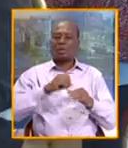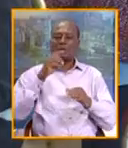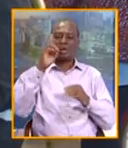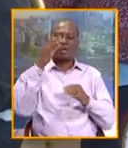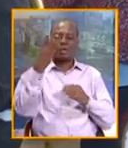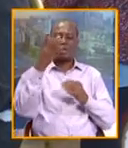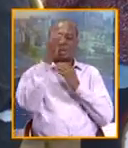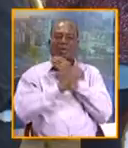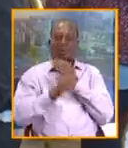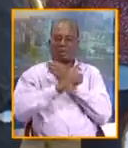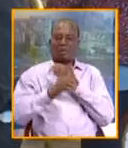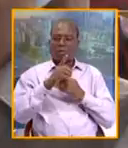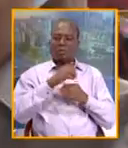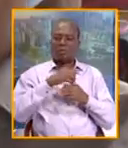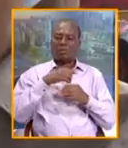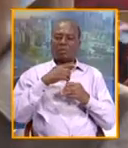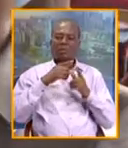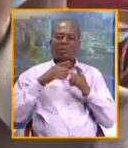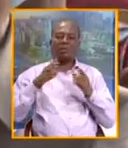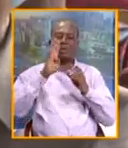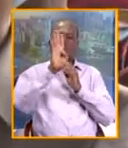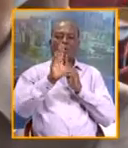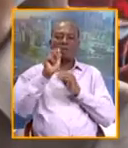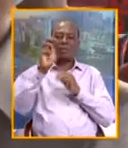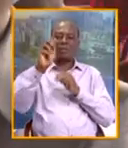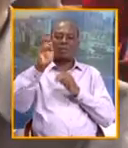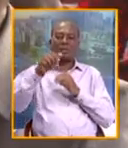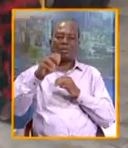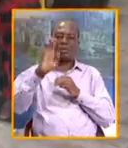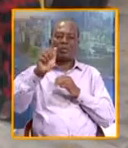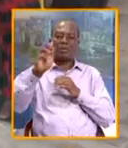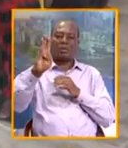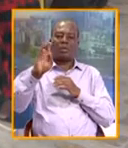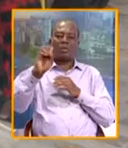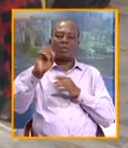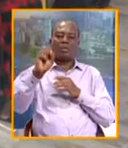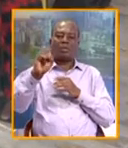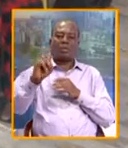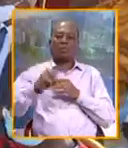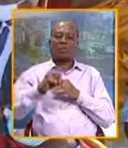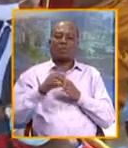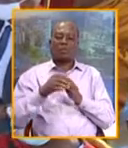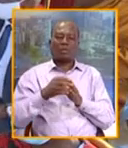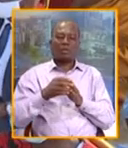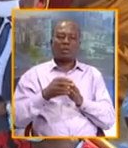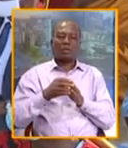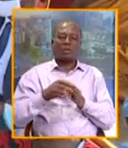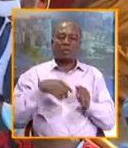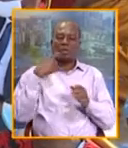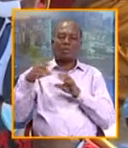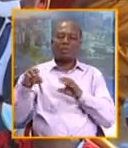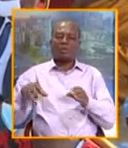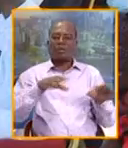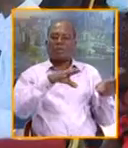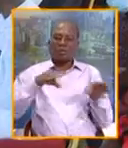du sud comoé que son grand bassam aboisso adiaké tiapoum qui a effectué le déplacement